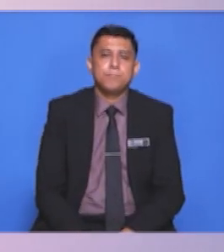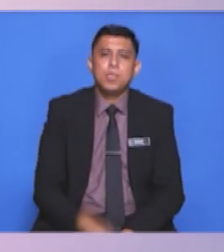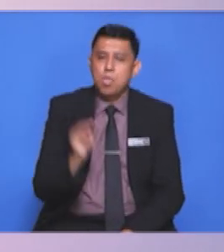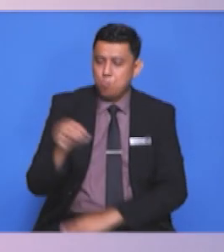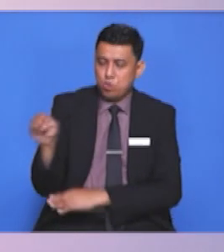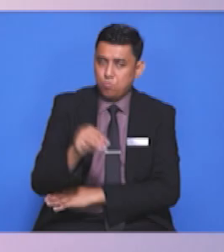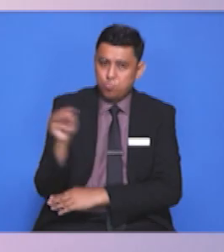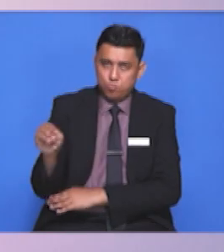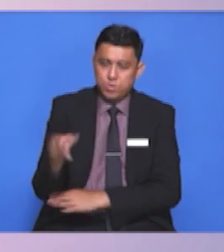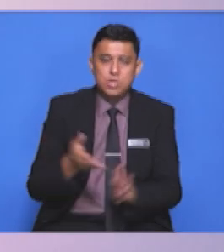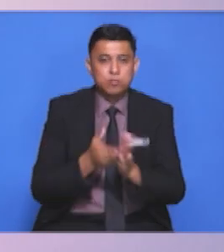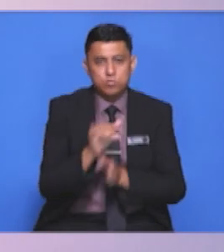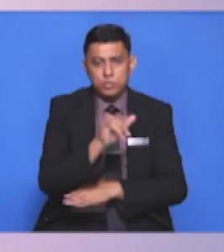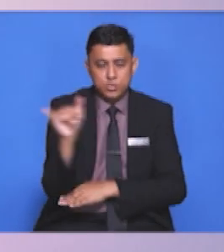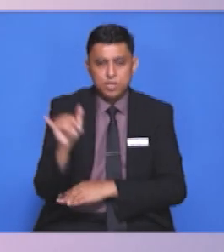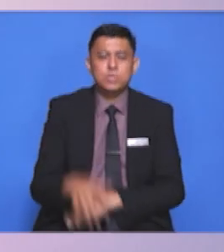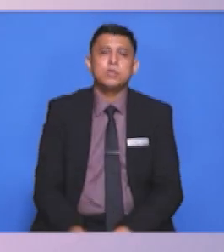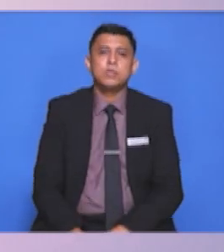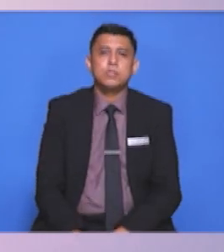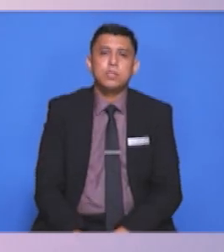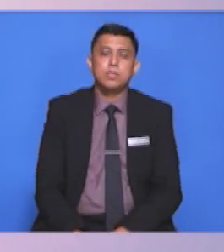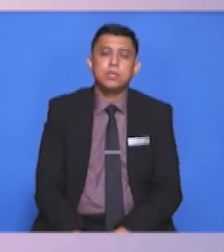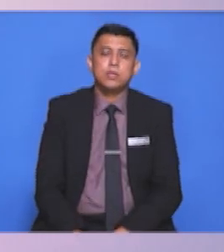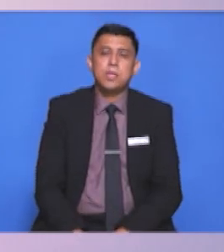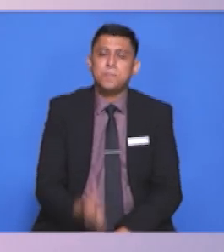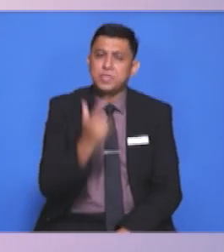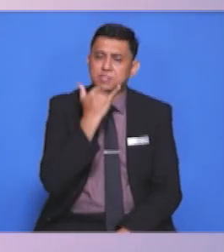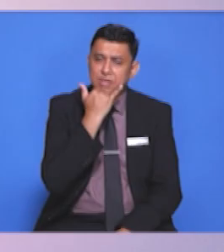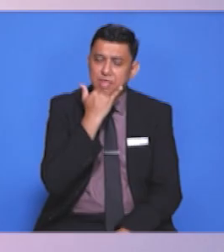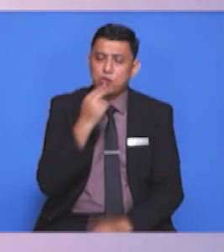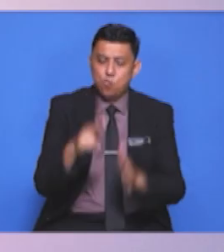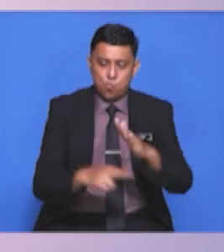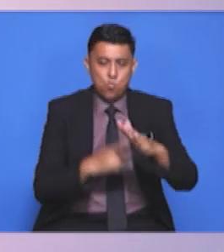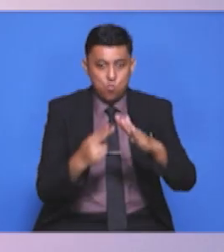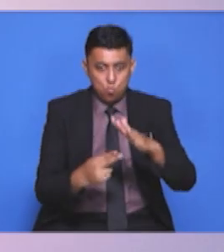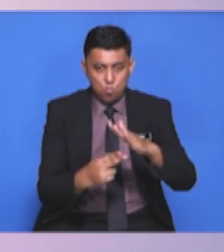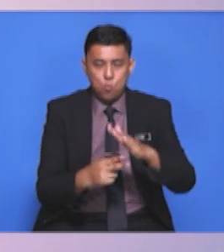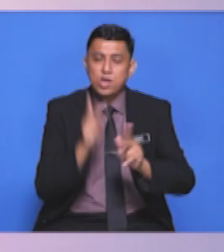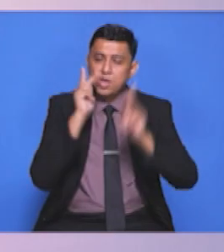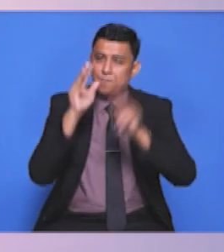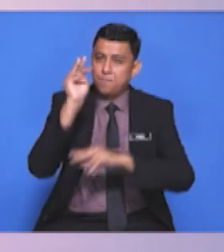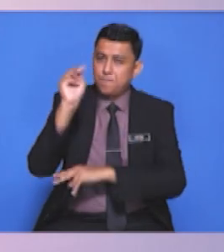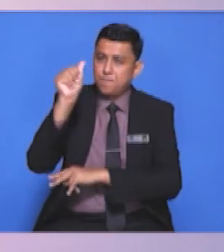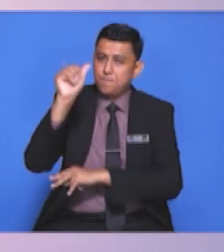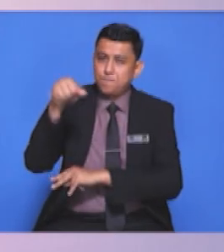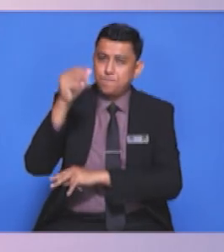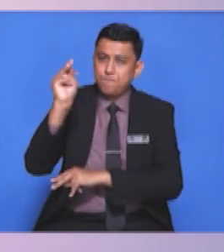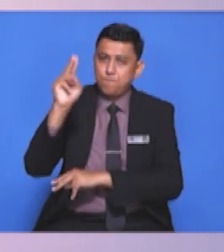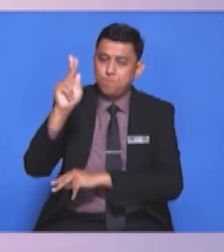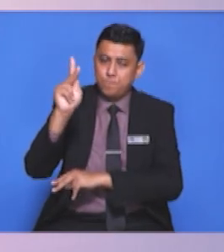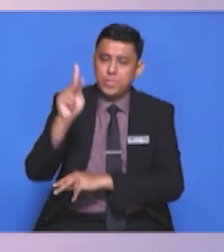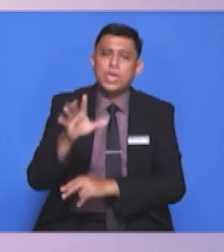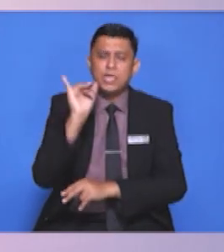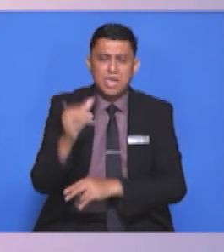murid-murid seterusnya kita lihat pulau kesalahan umum kata majemuk yang menerima